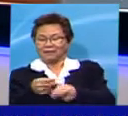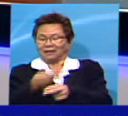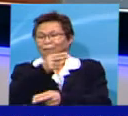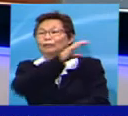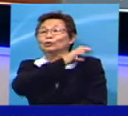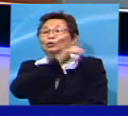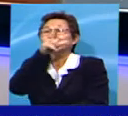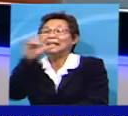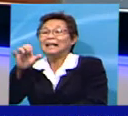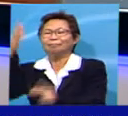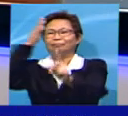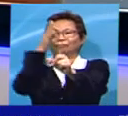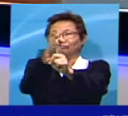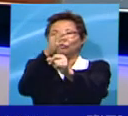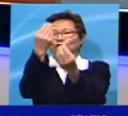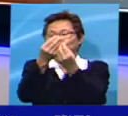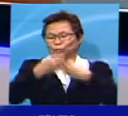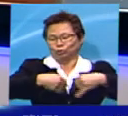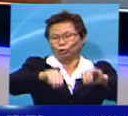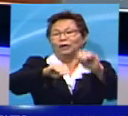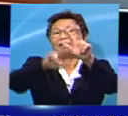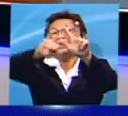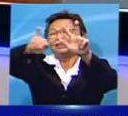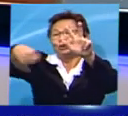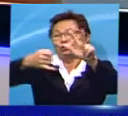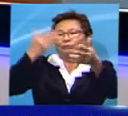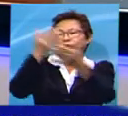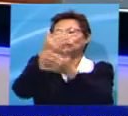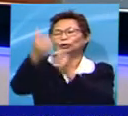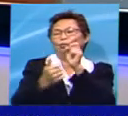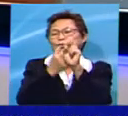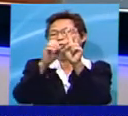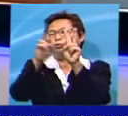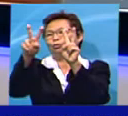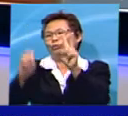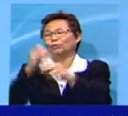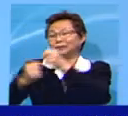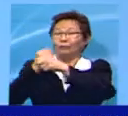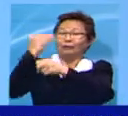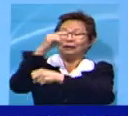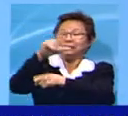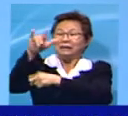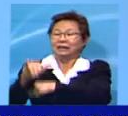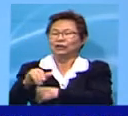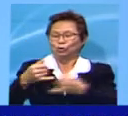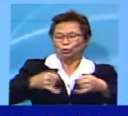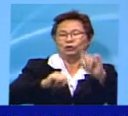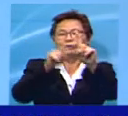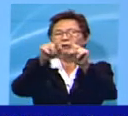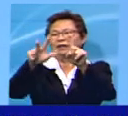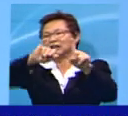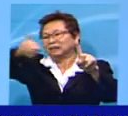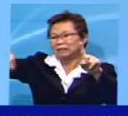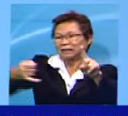shufu Menetapkan sasaran jumlah jualan 3 juta unit menjelang 2020 tahun lalu jili menjual 1.3